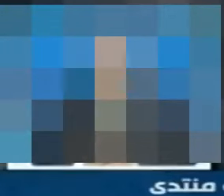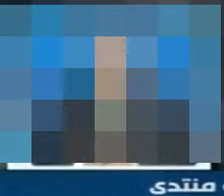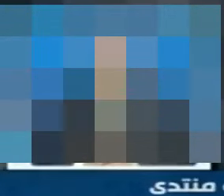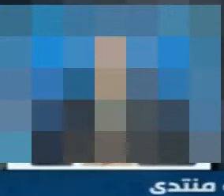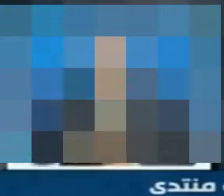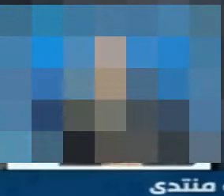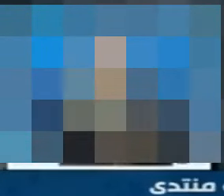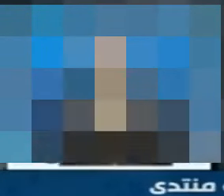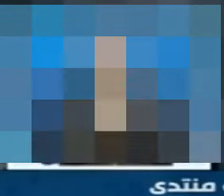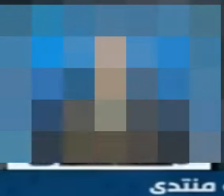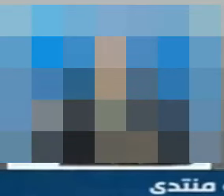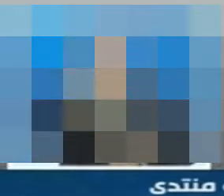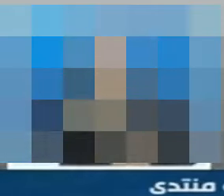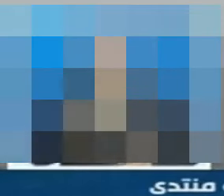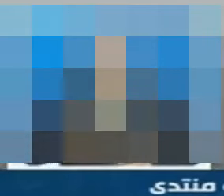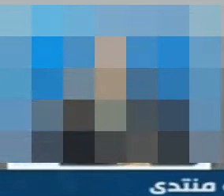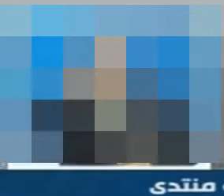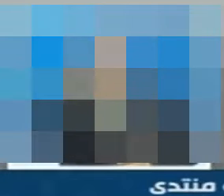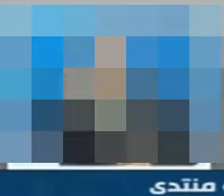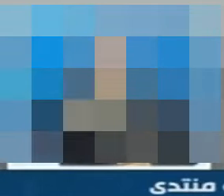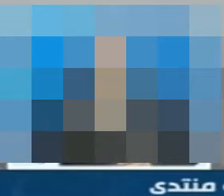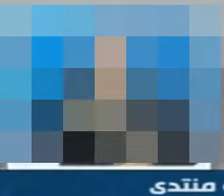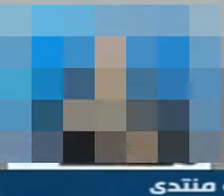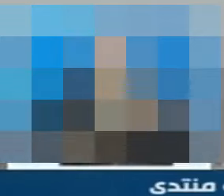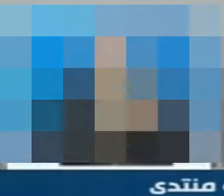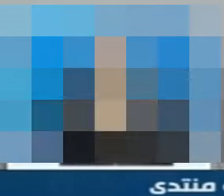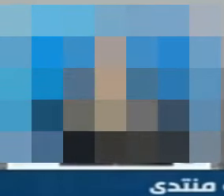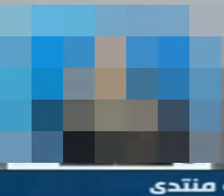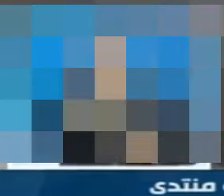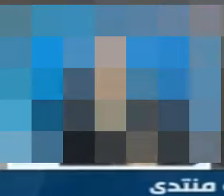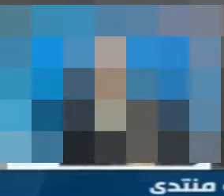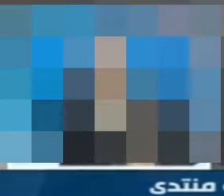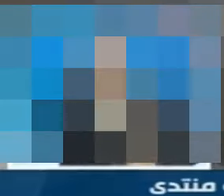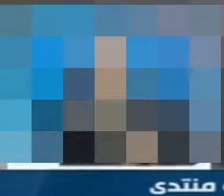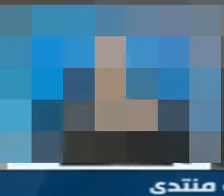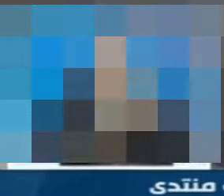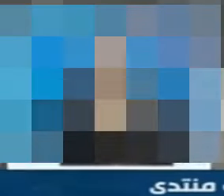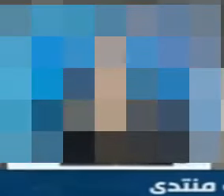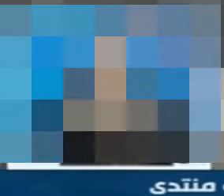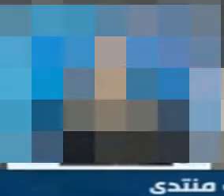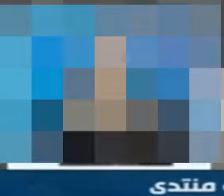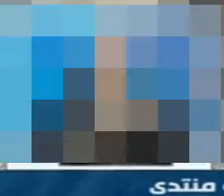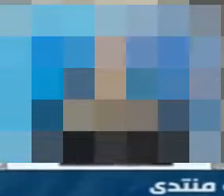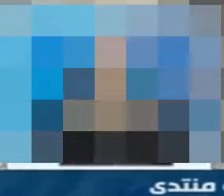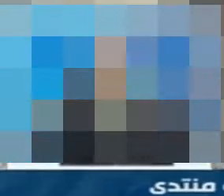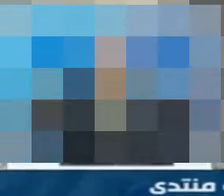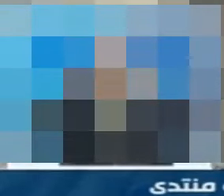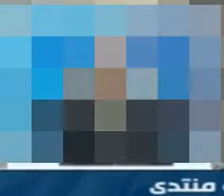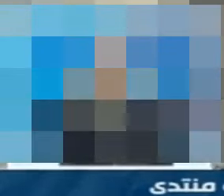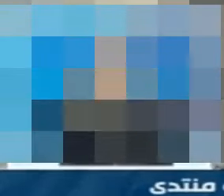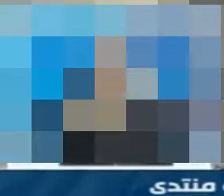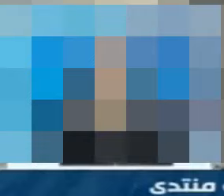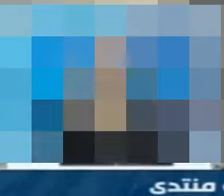لا صوت يعلو على صوت آنين غزة، فمأساة القطاع ومعاناة أبنائه تحت وطأة